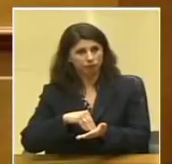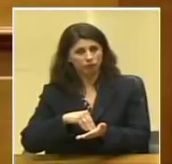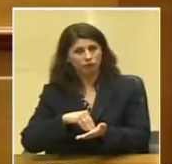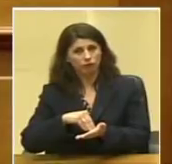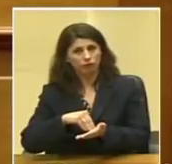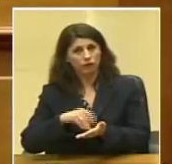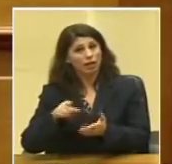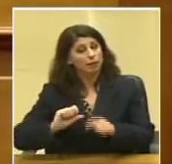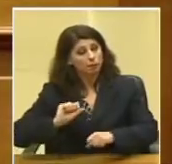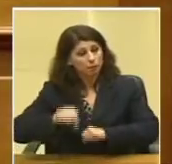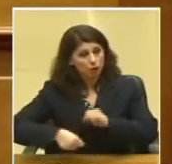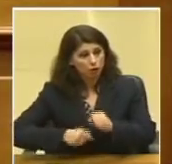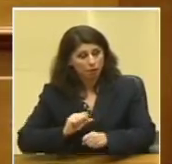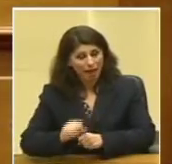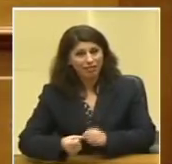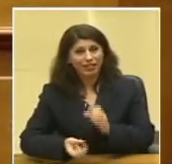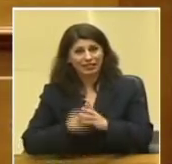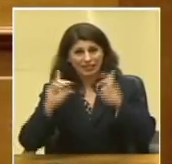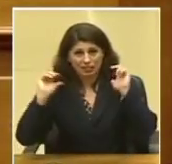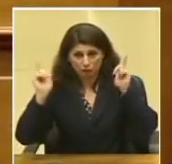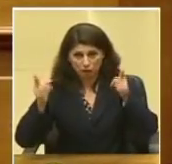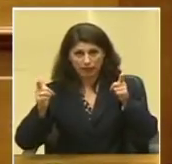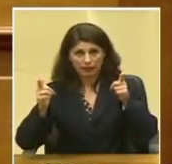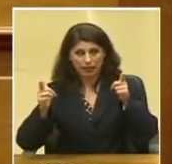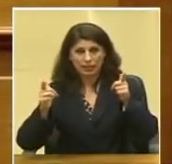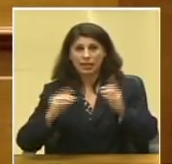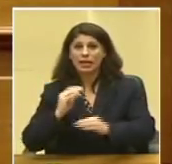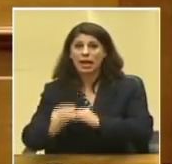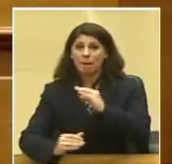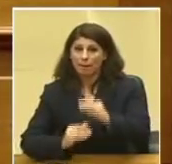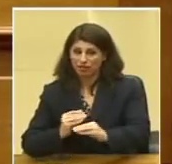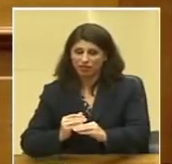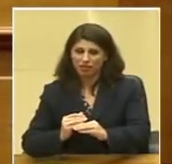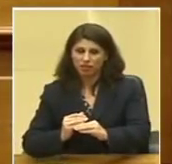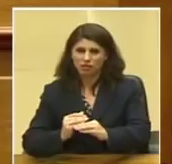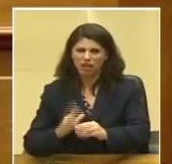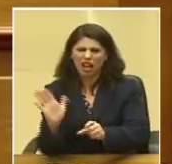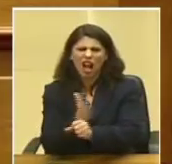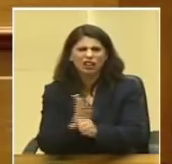τόσο η προσπάθεια της Νέας Δημοκρατίας να επενδύσει στην καταστροφή και στο ψέμα,